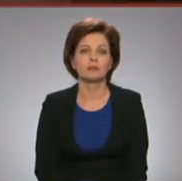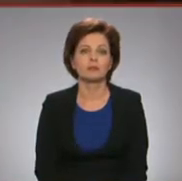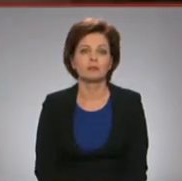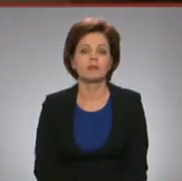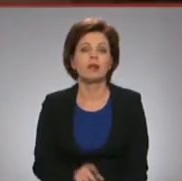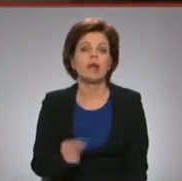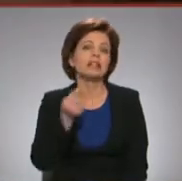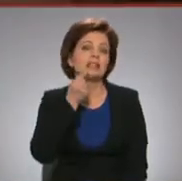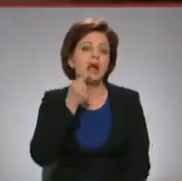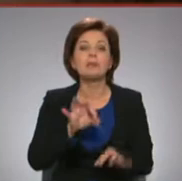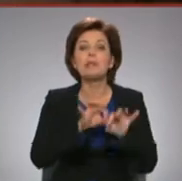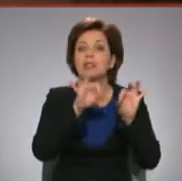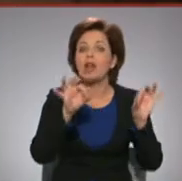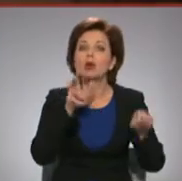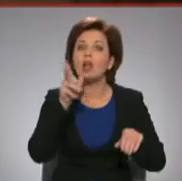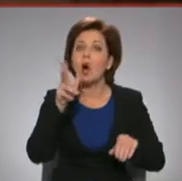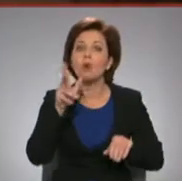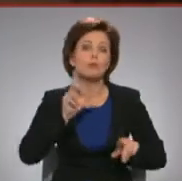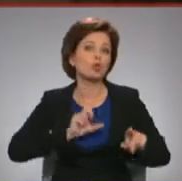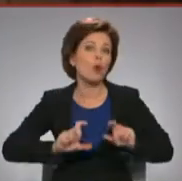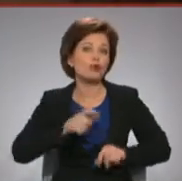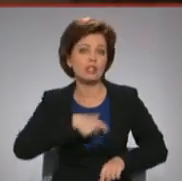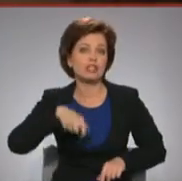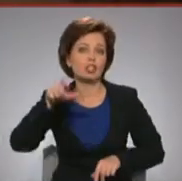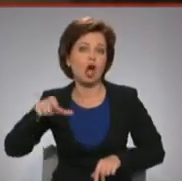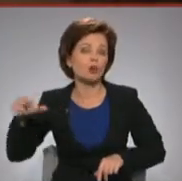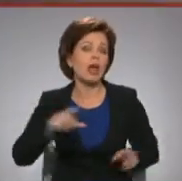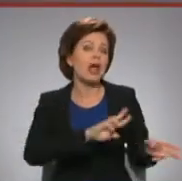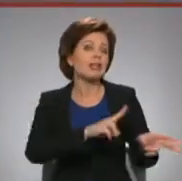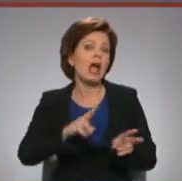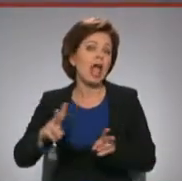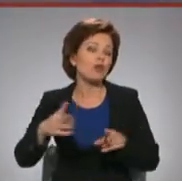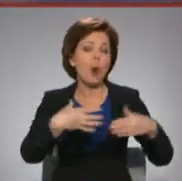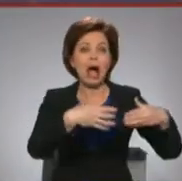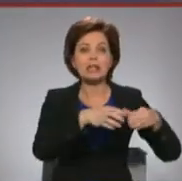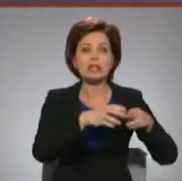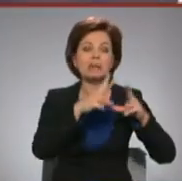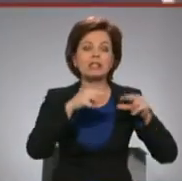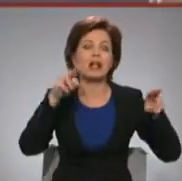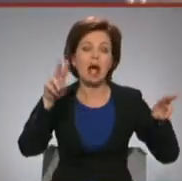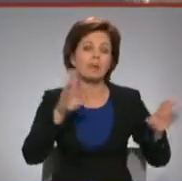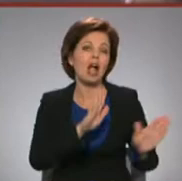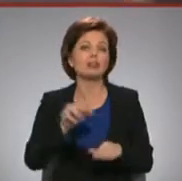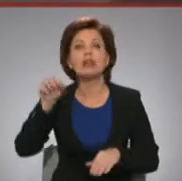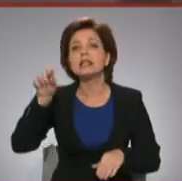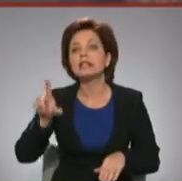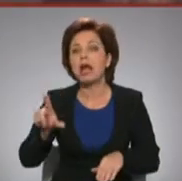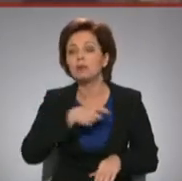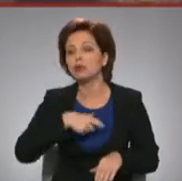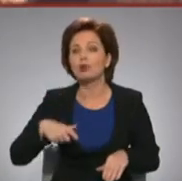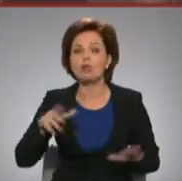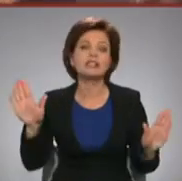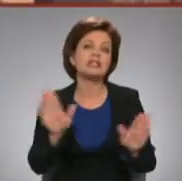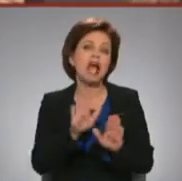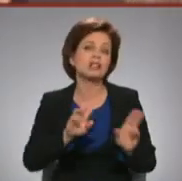Jau no septembra sākuma Daugavpils universitātes studentu deju ansamblis Laima gatavojas 17. Baltijas valstu studentu dziesmu un